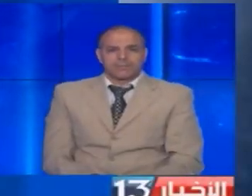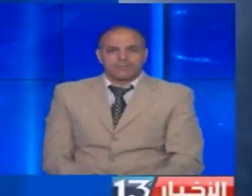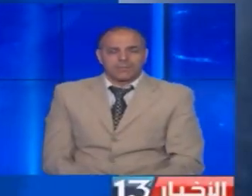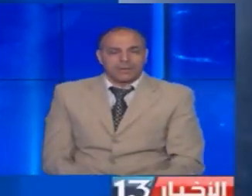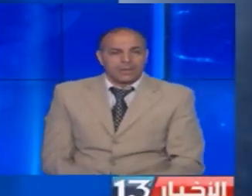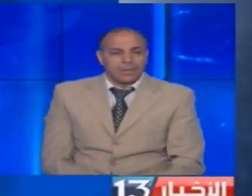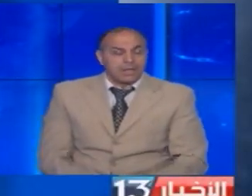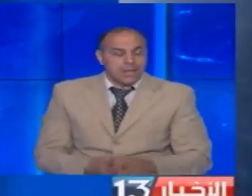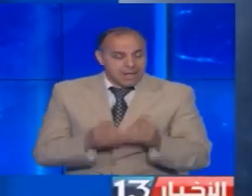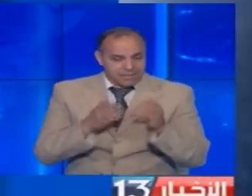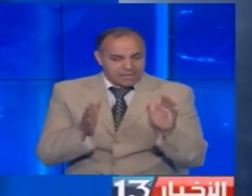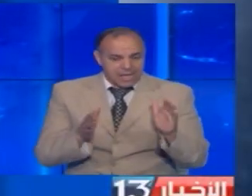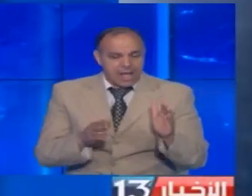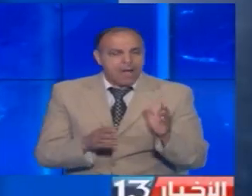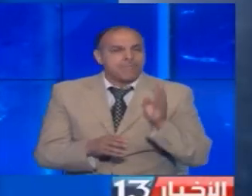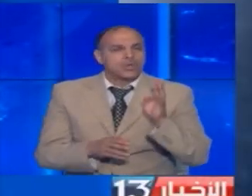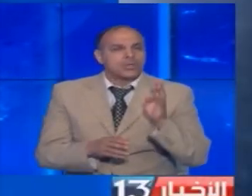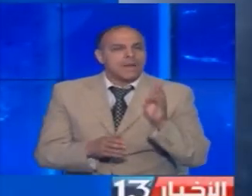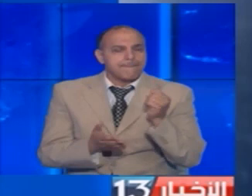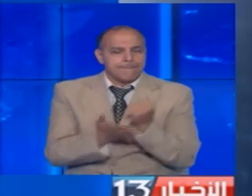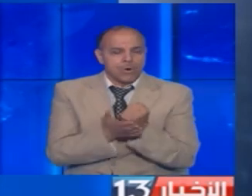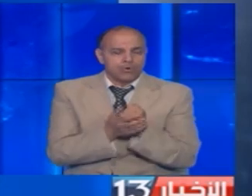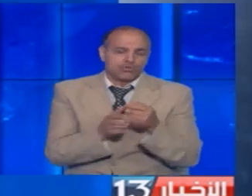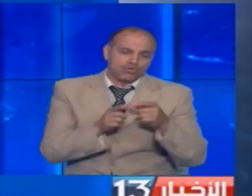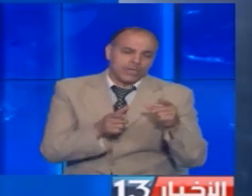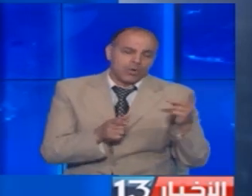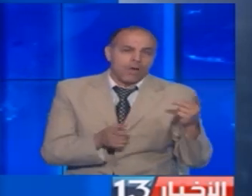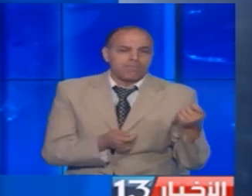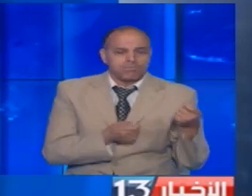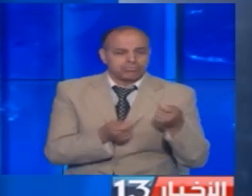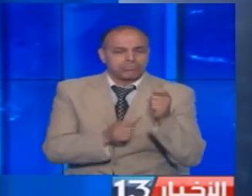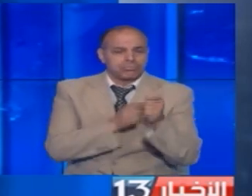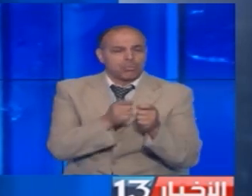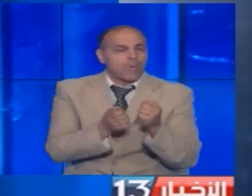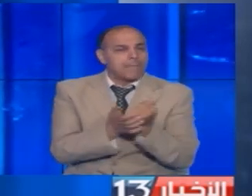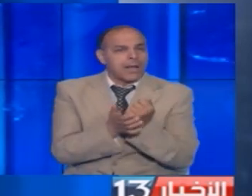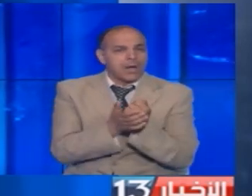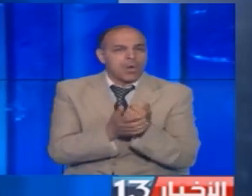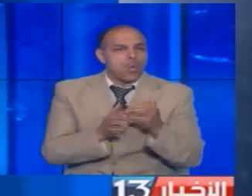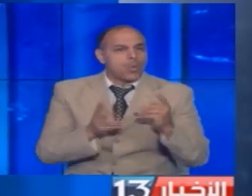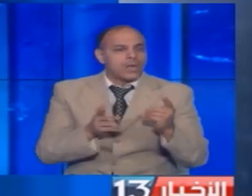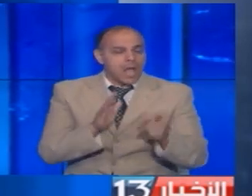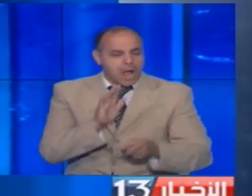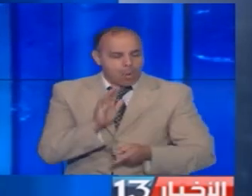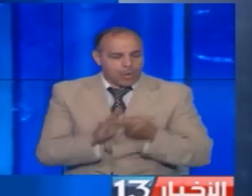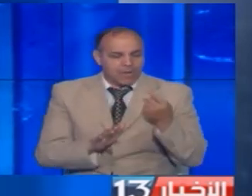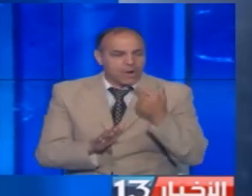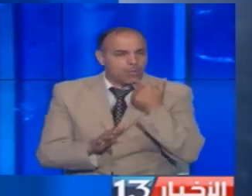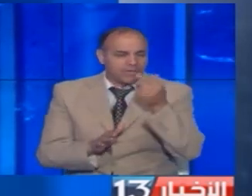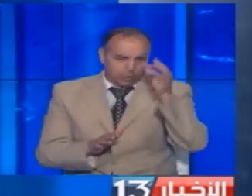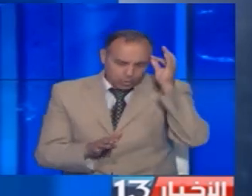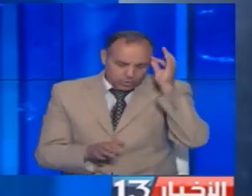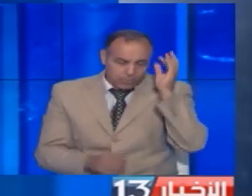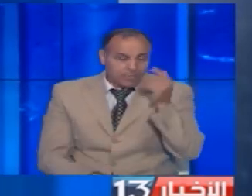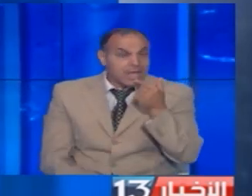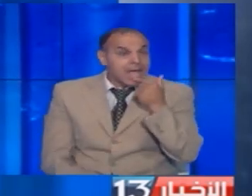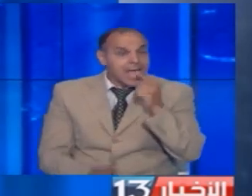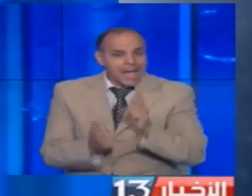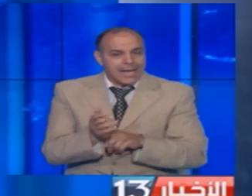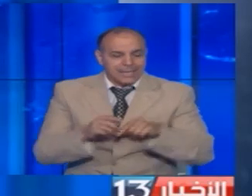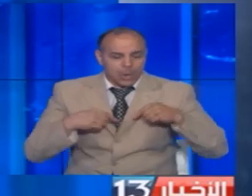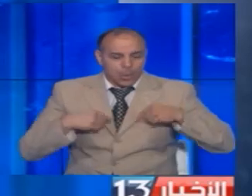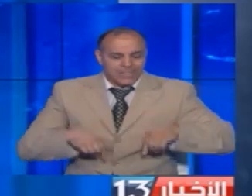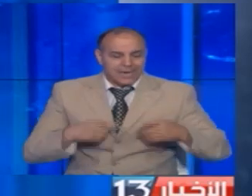خلال افتتاحه لمنتدى نادي البنوك والمؤسسات المانحة للقروض الذي يقام لأول مرة في تونس، أكد